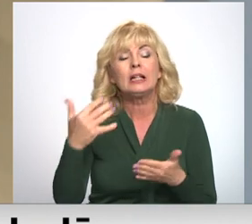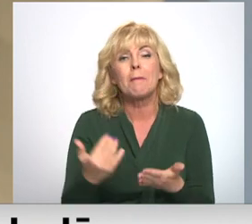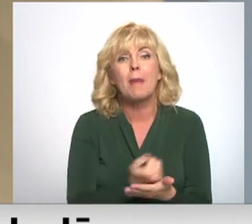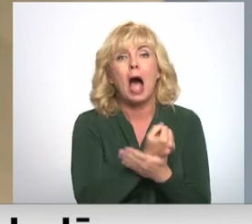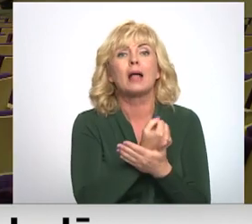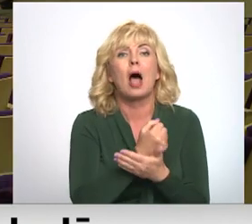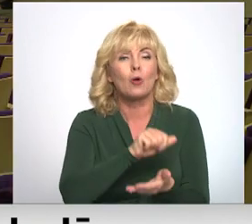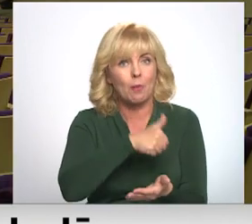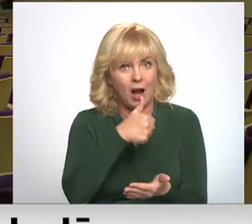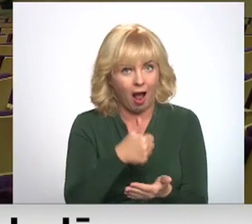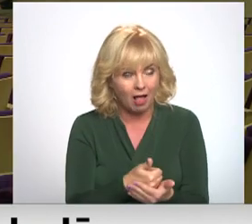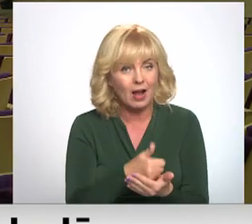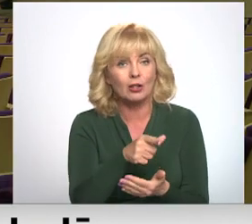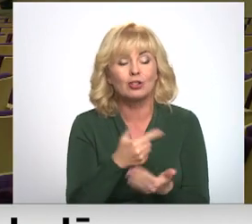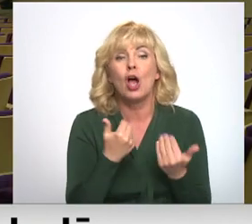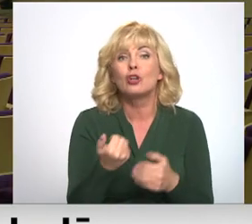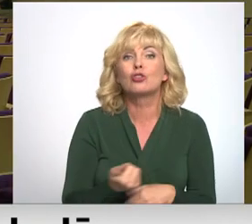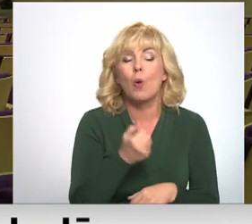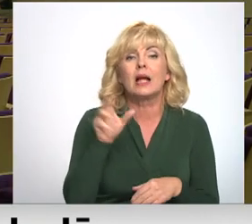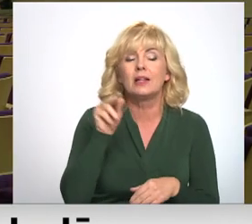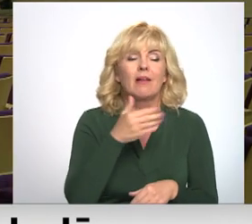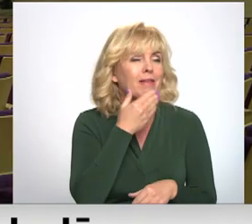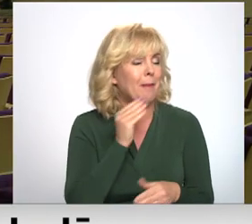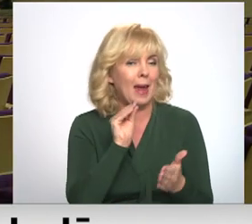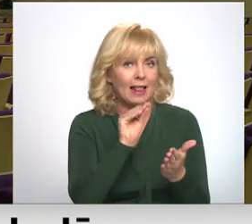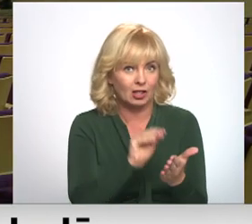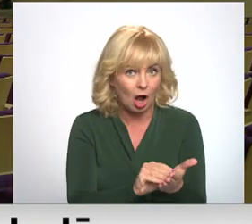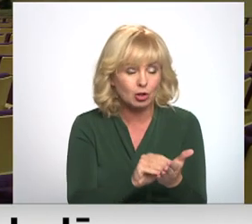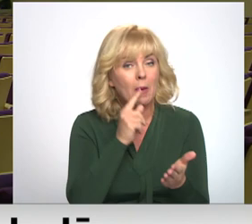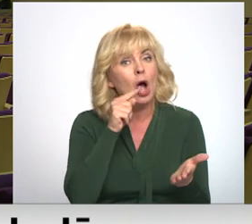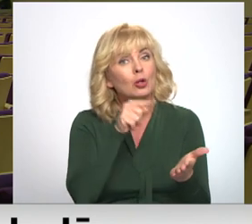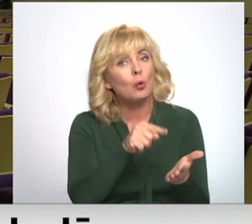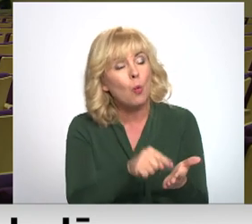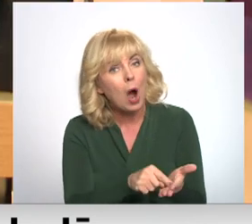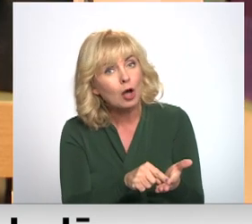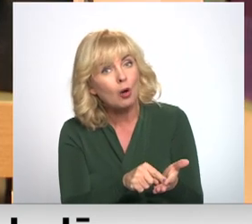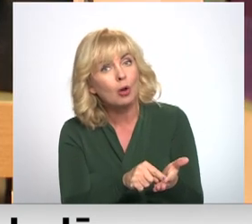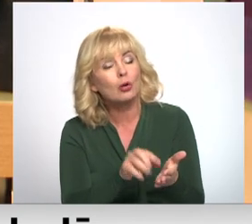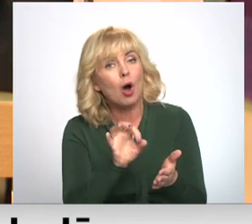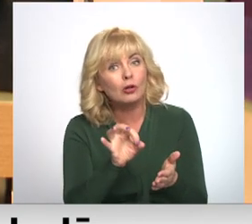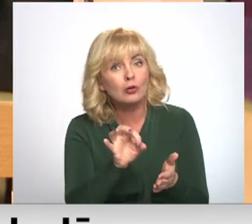panākuma atslēga. Arī šogad diktātā atzīmes netika liktas, taču tiek norādītas ortogrāfijas